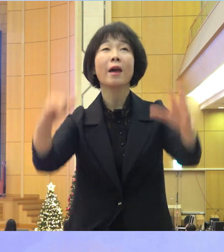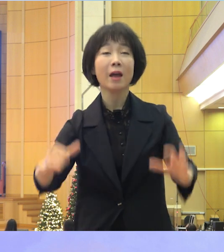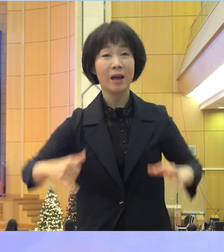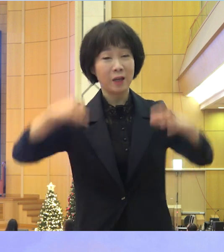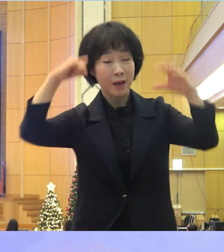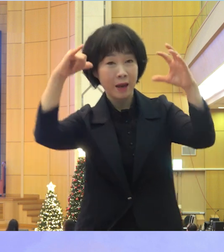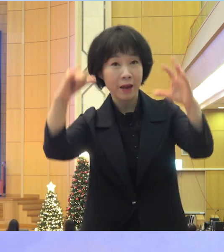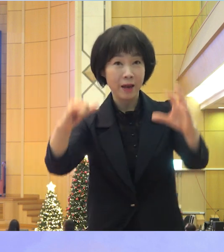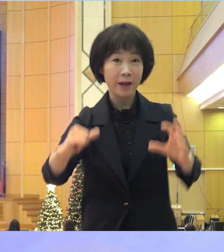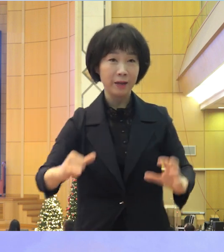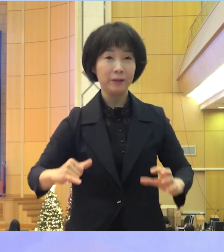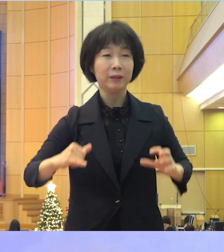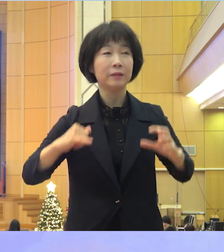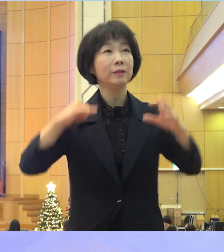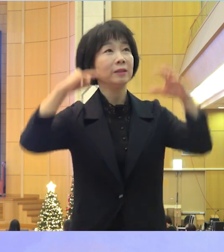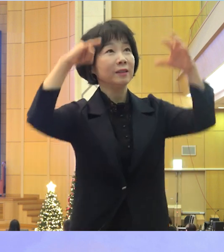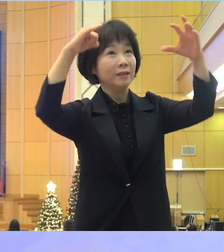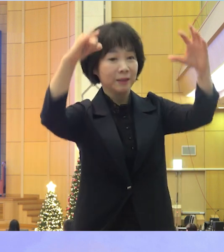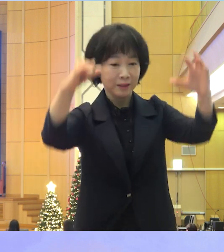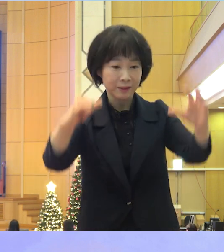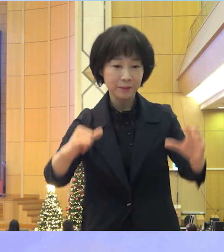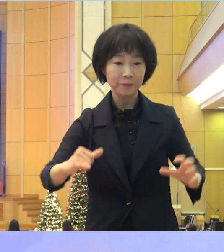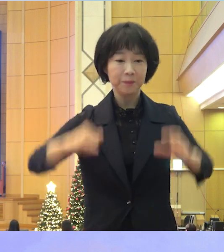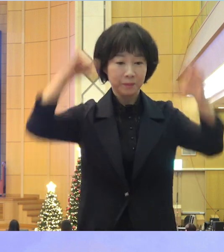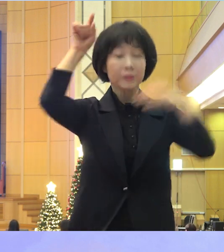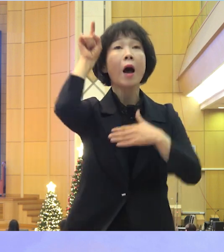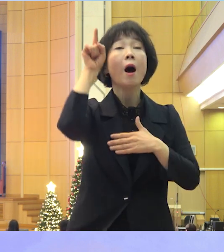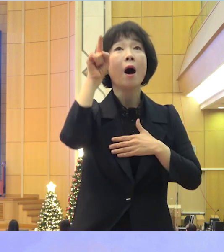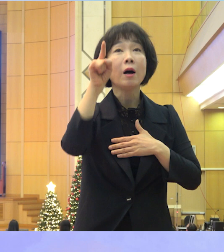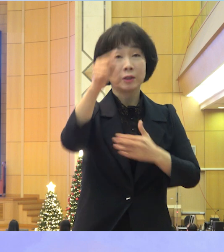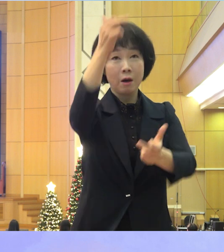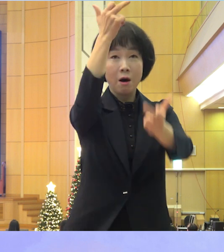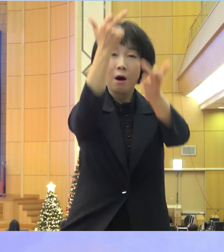주님의 세계는